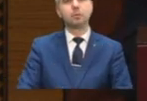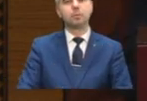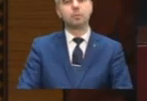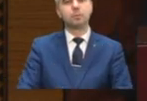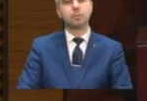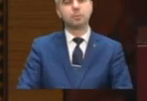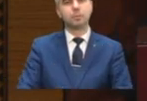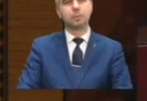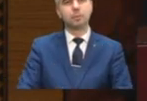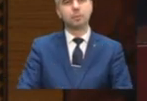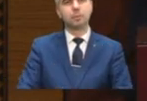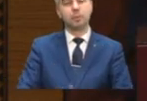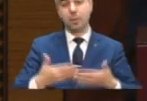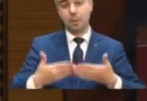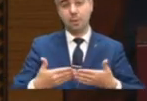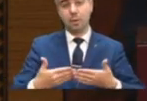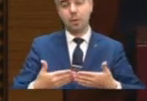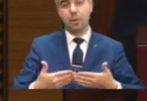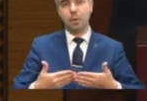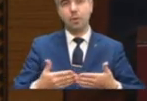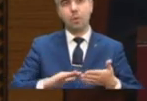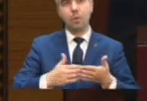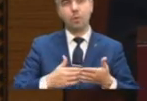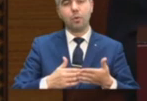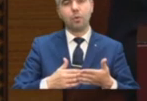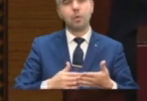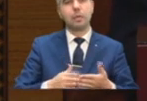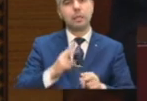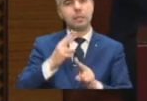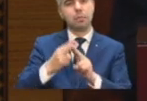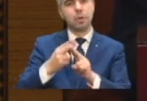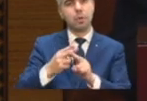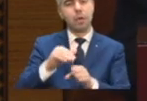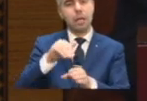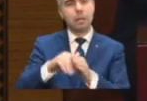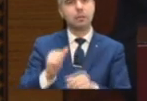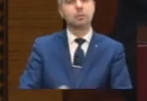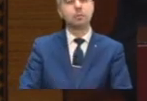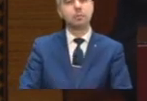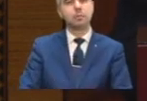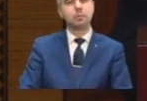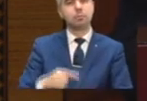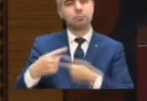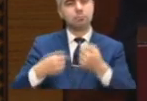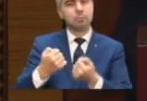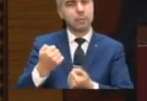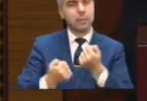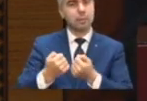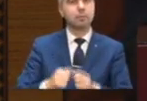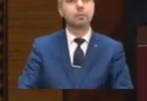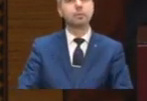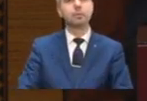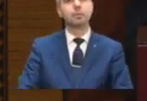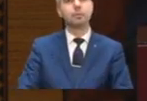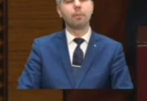مساءكم سعيد. يشرفني أن أخذ الكلمة باسم زملائي في فريق الأصالة والمعاصرة.